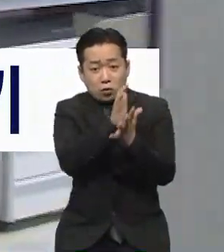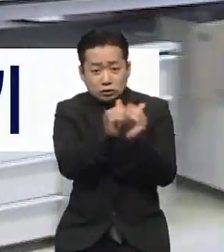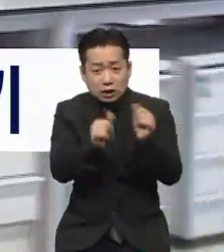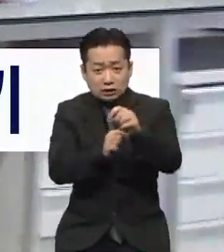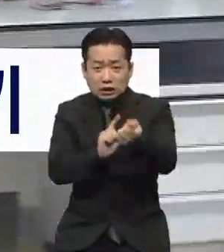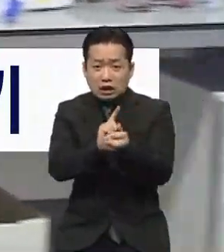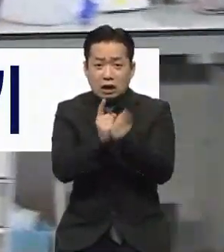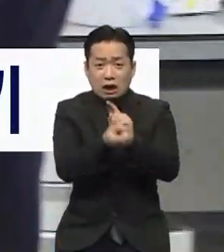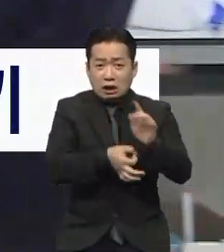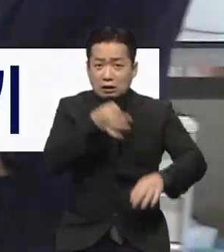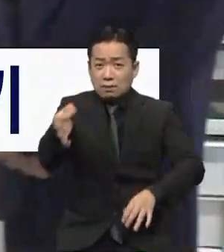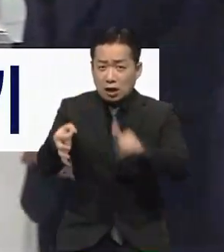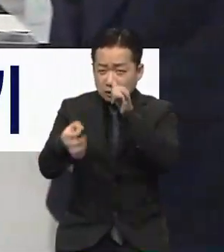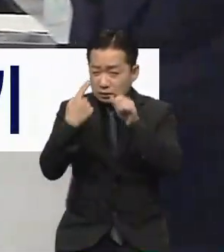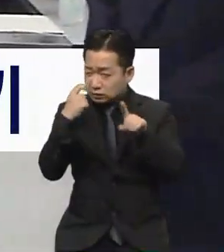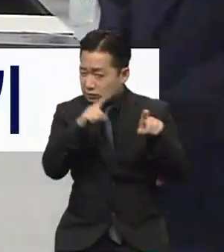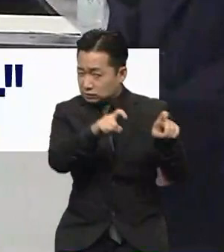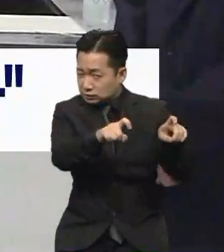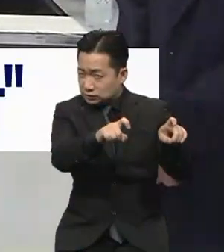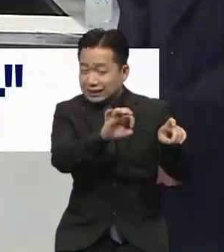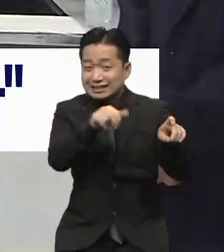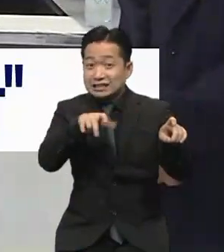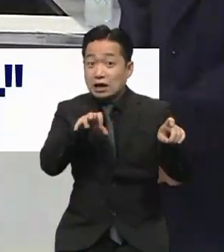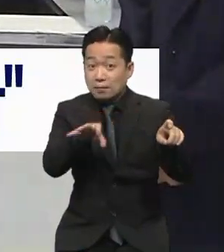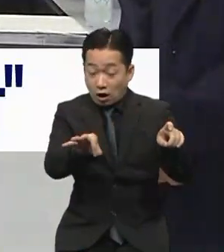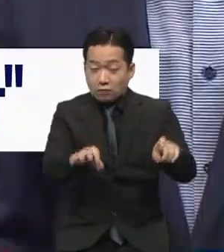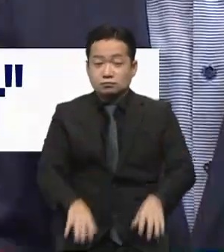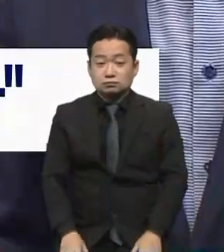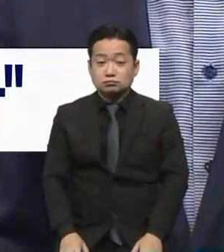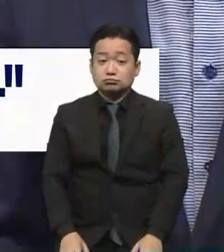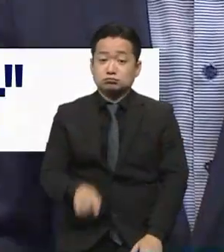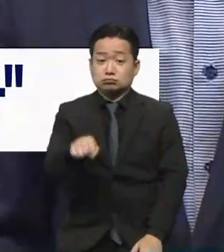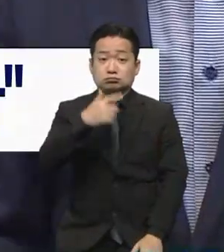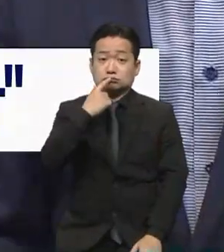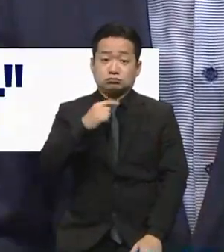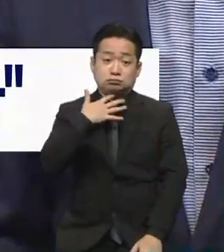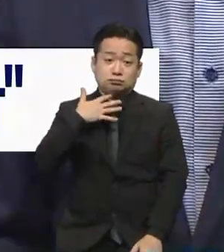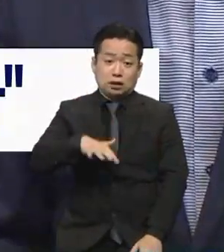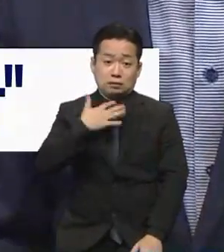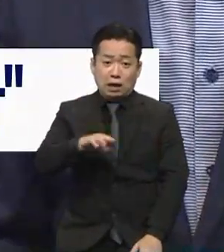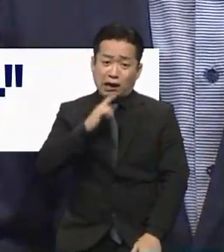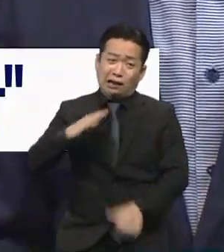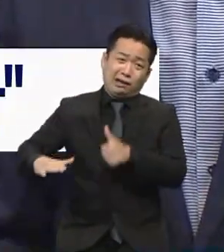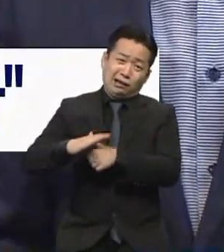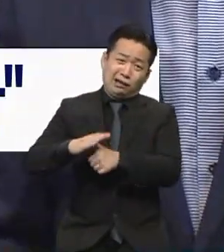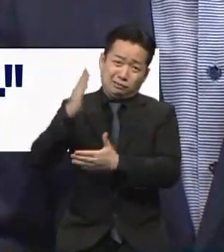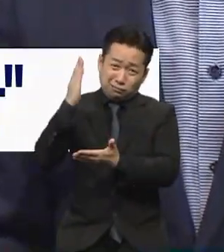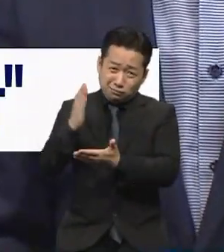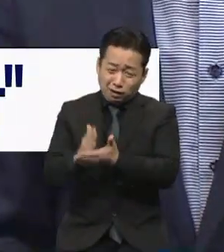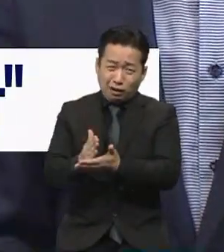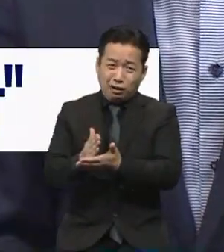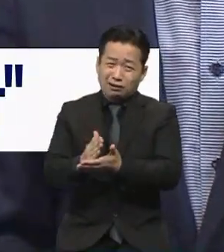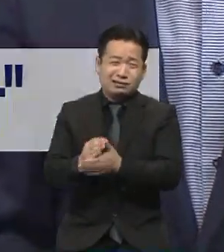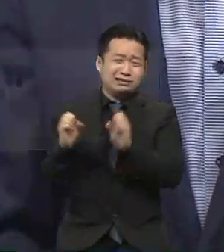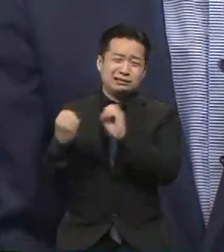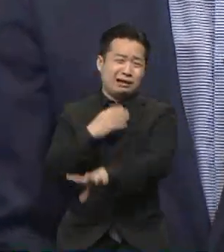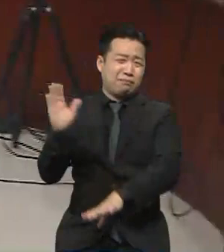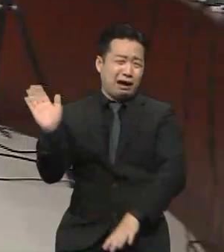대납 의혹을 제기했습니다. 이재명 후보 측은 전혀 사실이 아니라며 네거티브에 대응하지 않겠다고